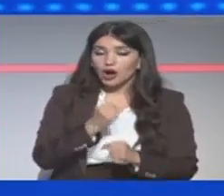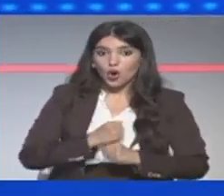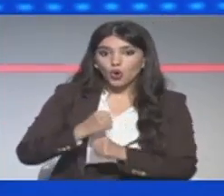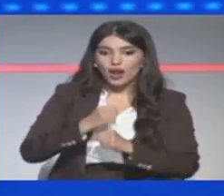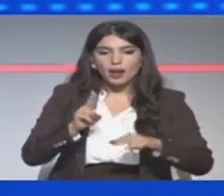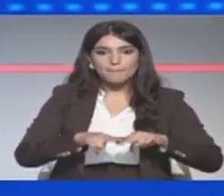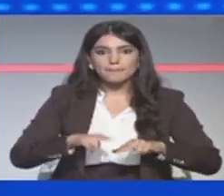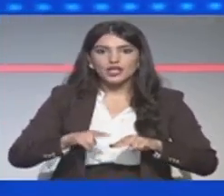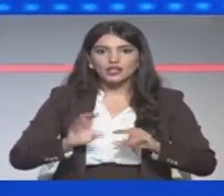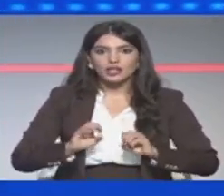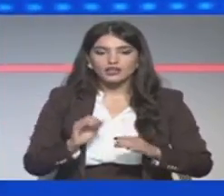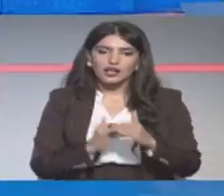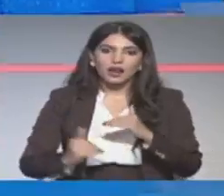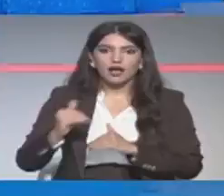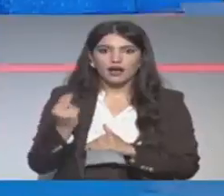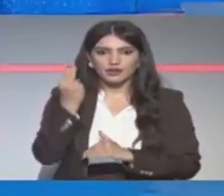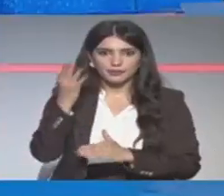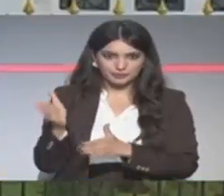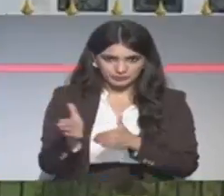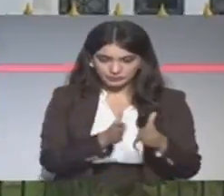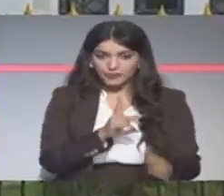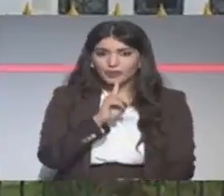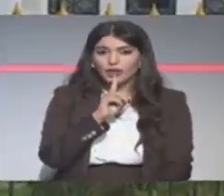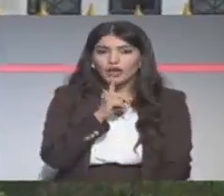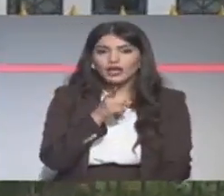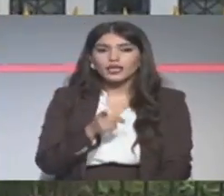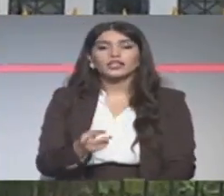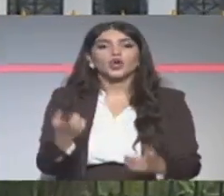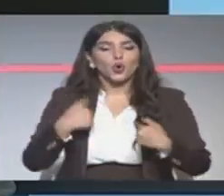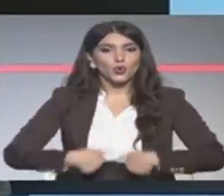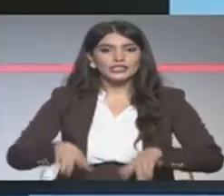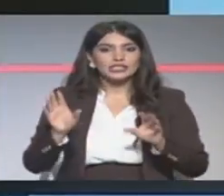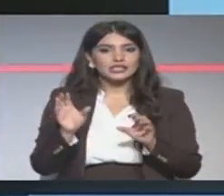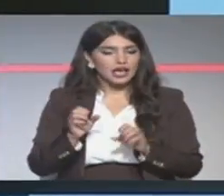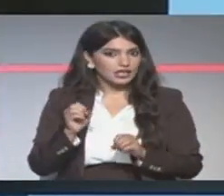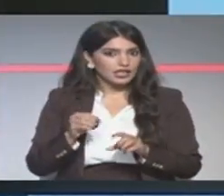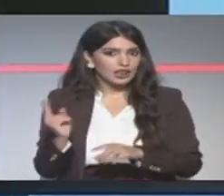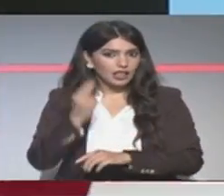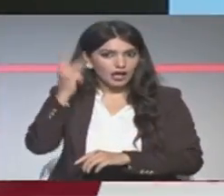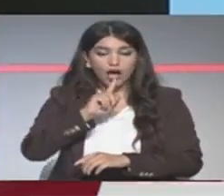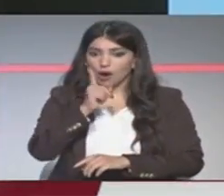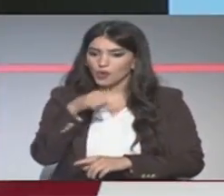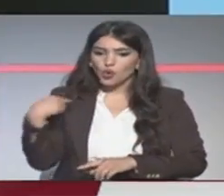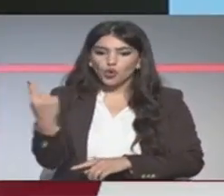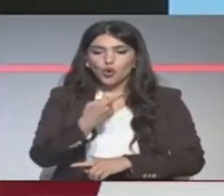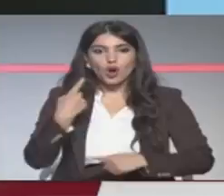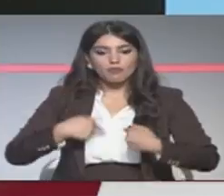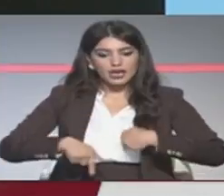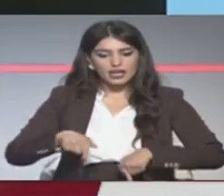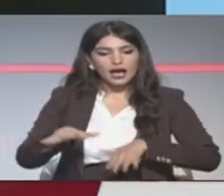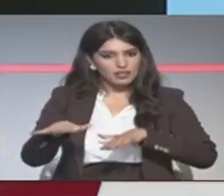إصلاح منظومة التعليم العالي. أكدت وزيرة التعليم العالي والبحث العلمي أن الوزارة أخذت كل الاحتياطات